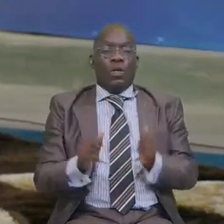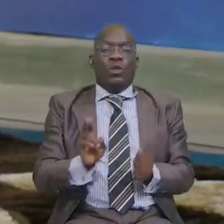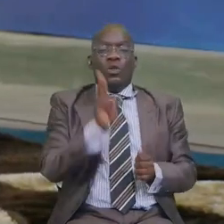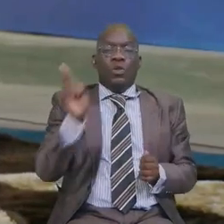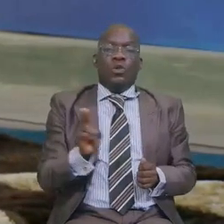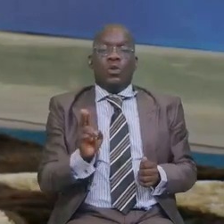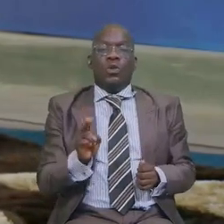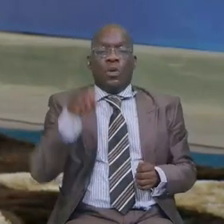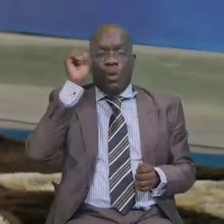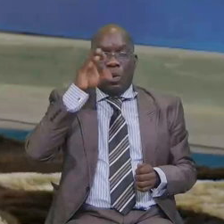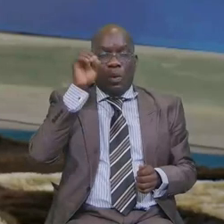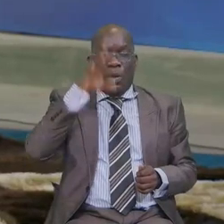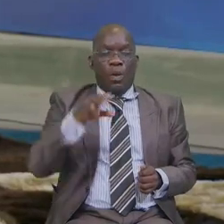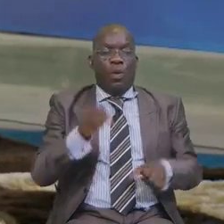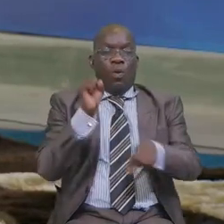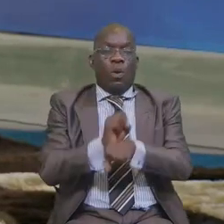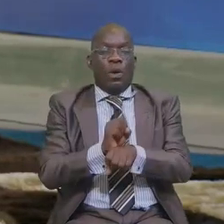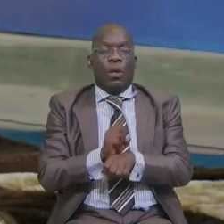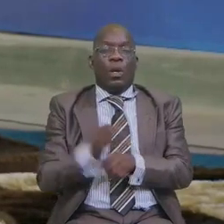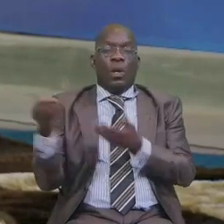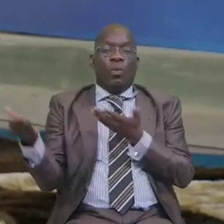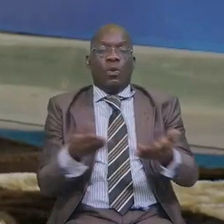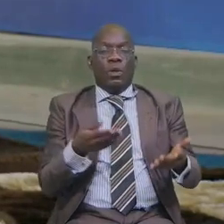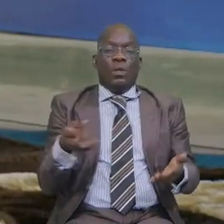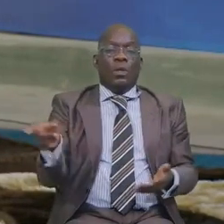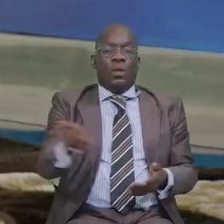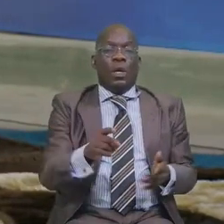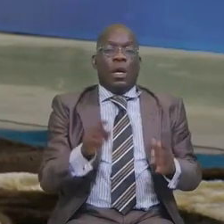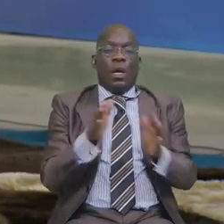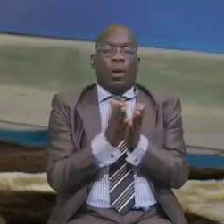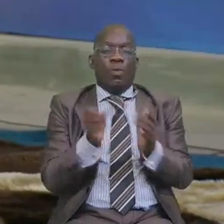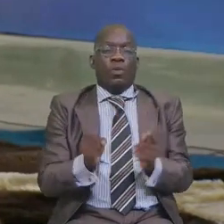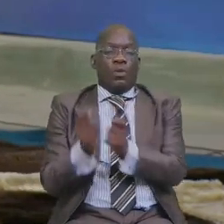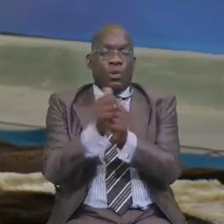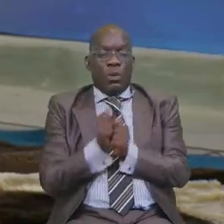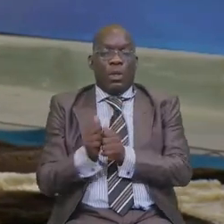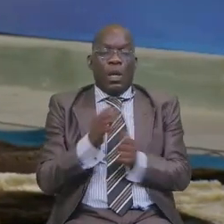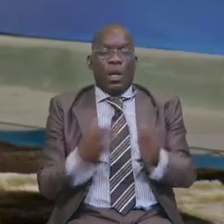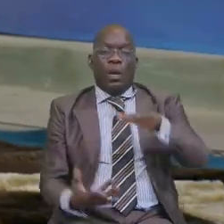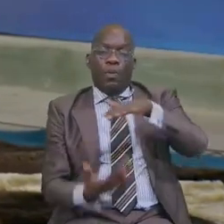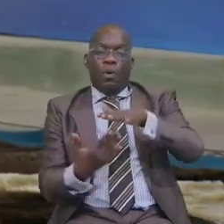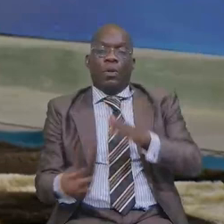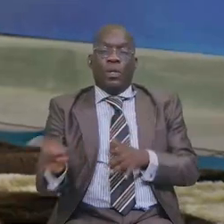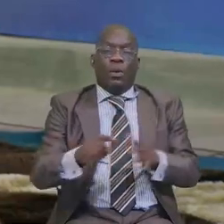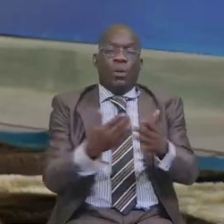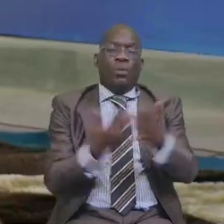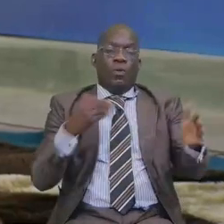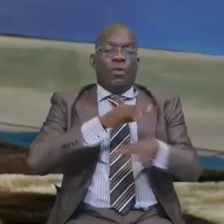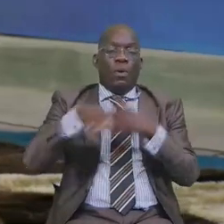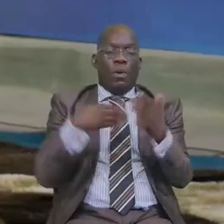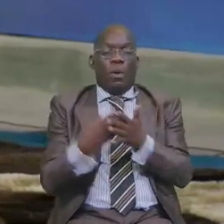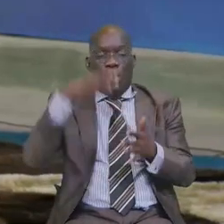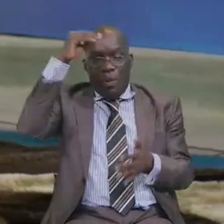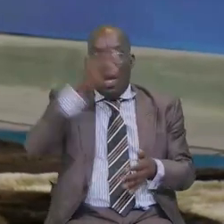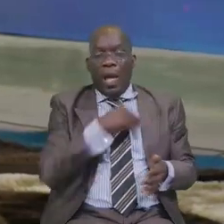exercé les arts magiques, ayant apporté leurs livres, les brûlaient devant tout le monde. On en estima la